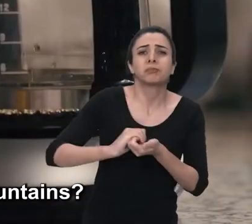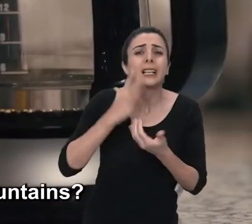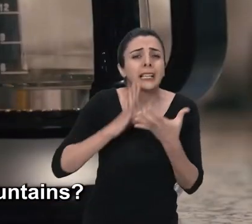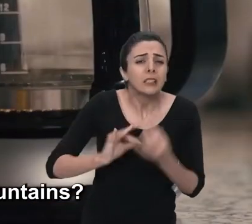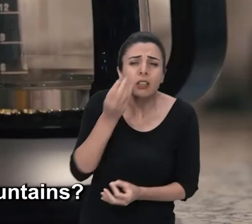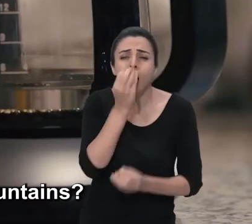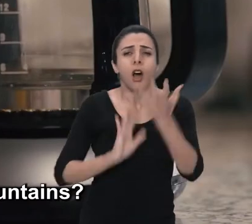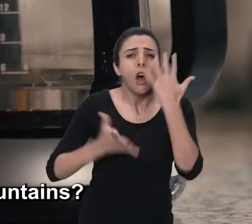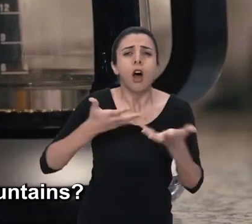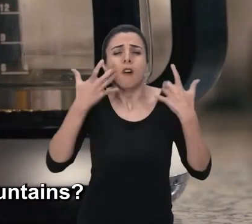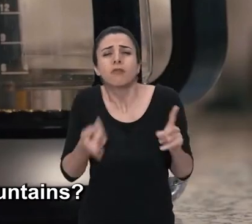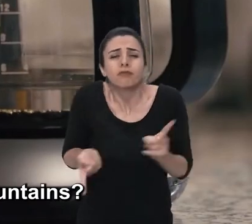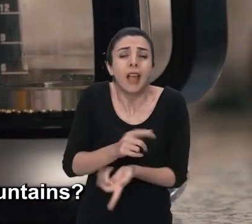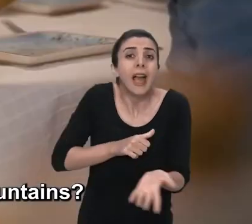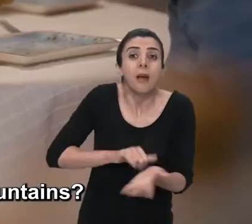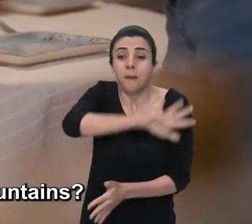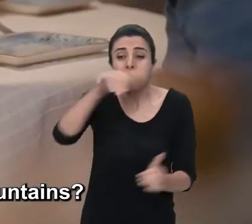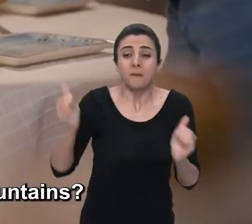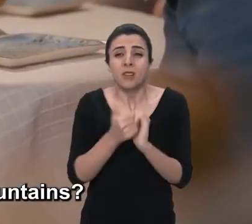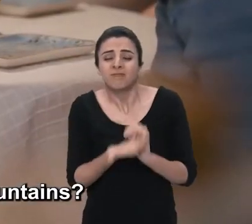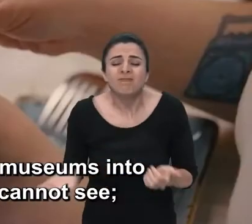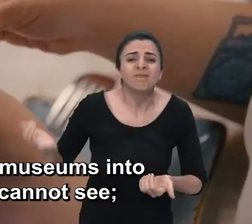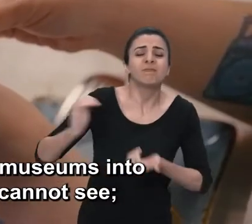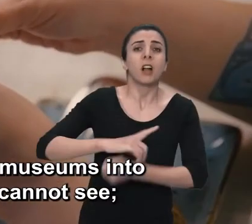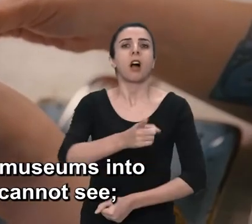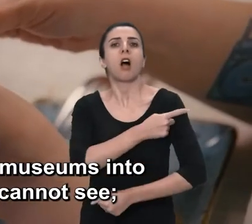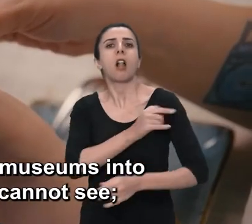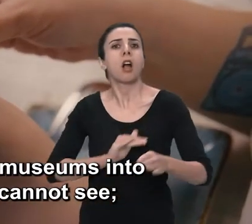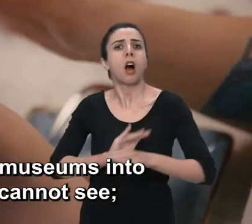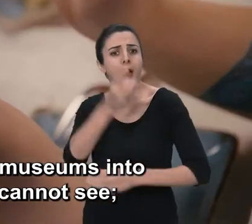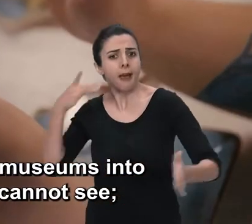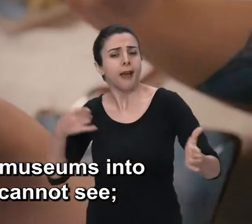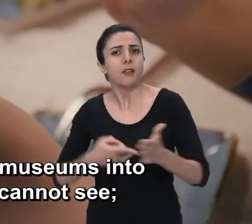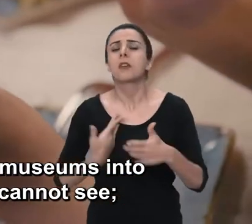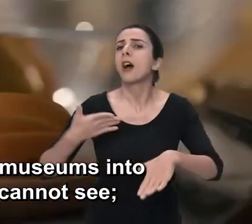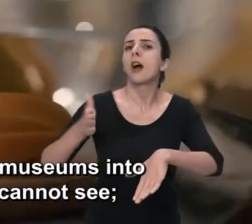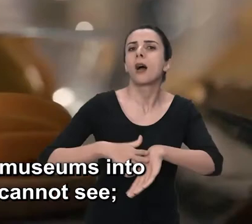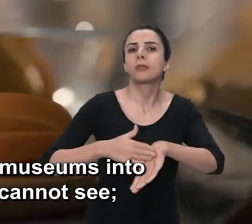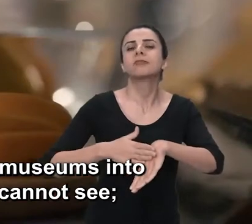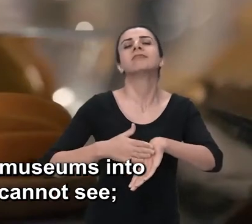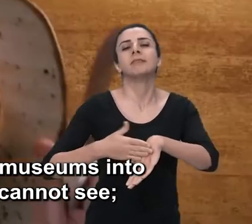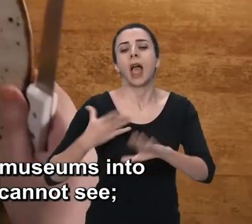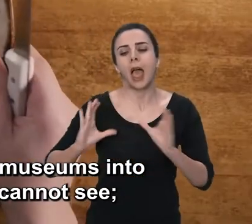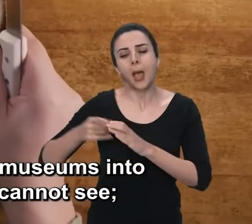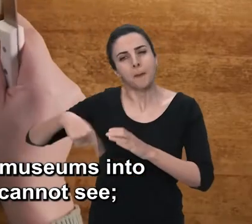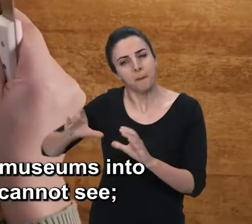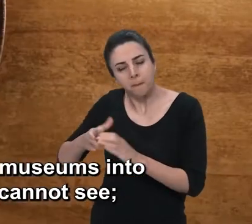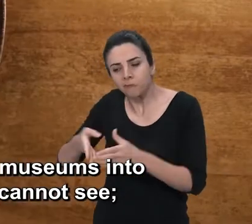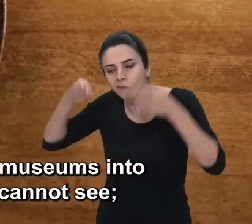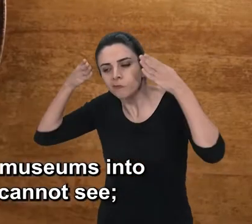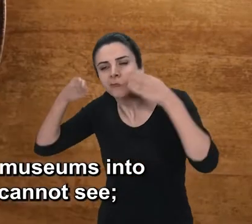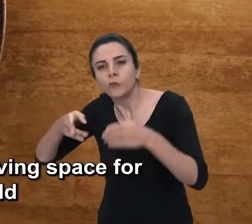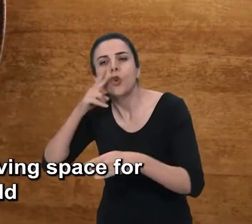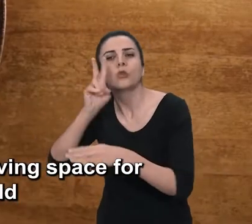birlikte daha iyi bir yaşama nasıl kavuşulur? Bazılarımız müzeleri göremeyenlerin de gezebileceği hale getirmeyi